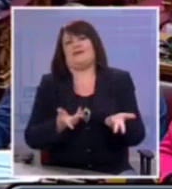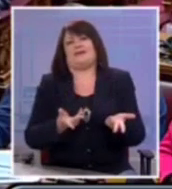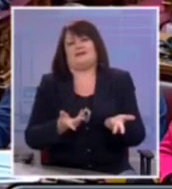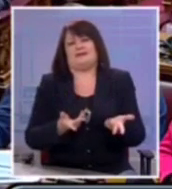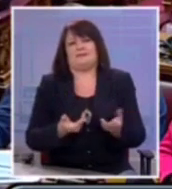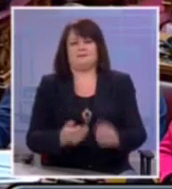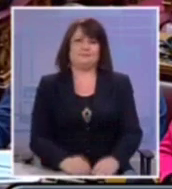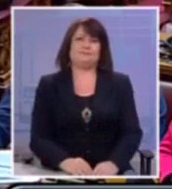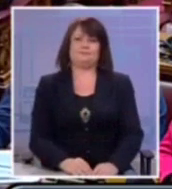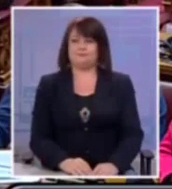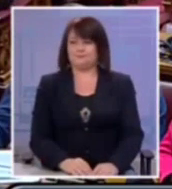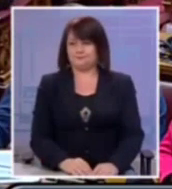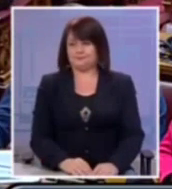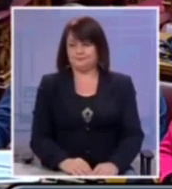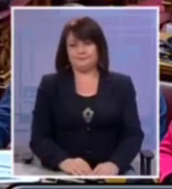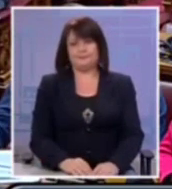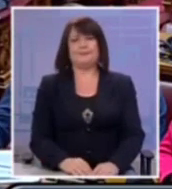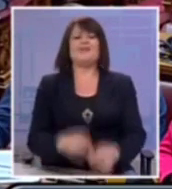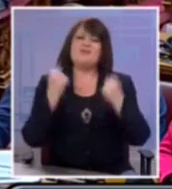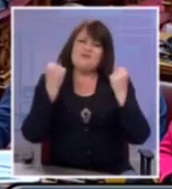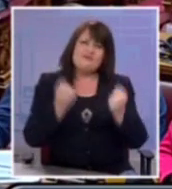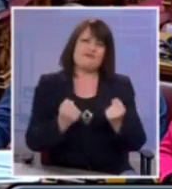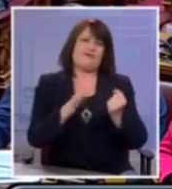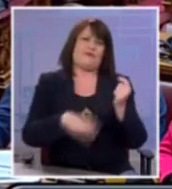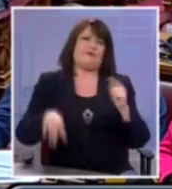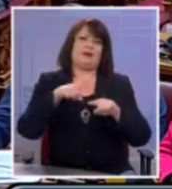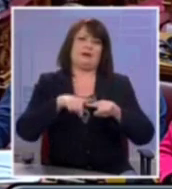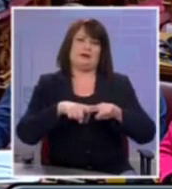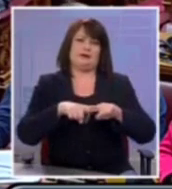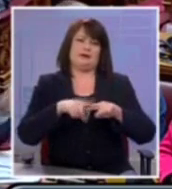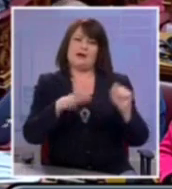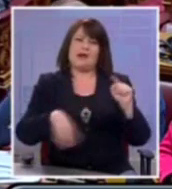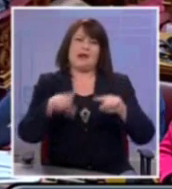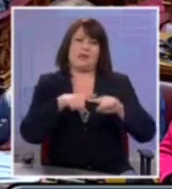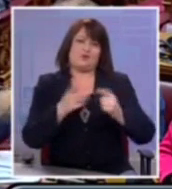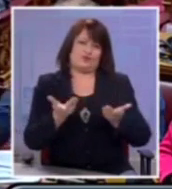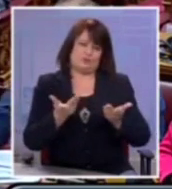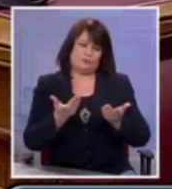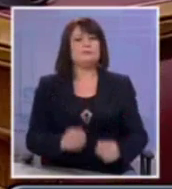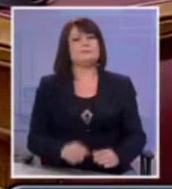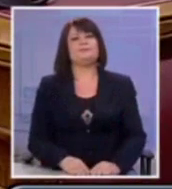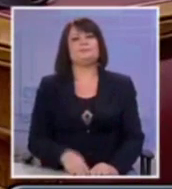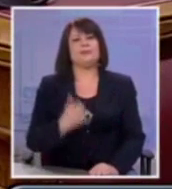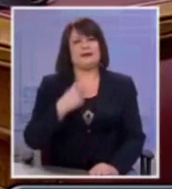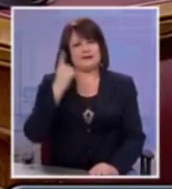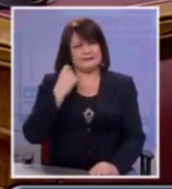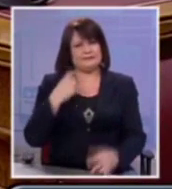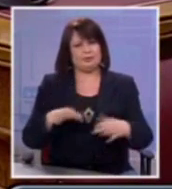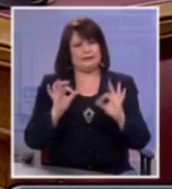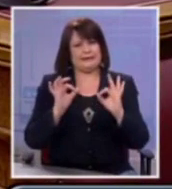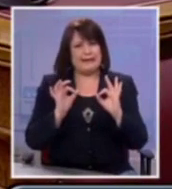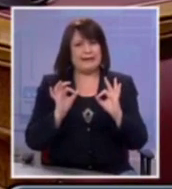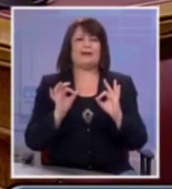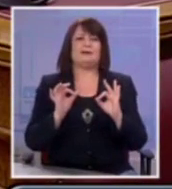Με πολύ μεγάλο τίμημα, ιδιαίτερα για τον ελληνικό λαό. Γνωρίζαμε από την αρχή,